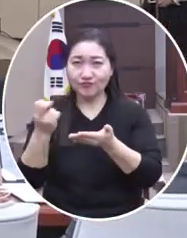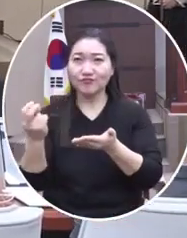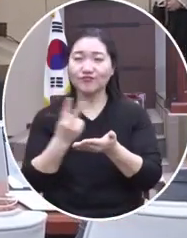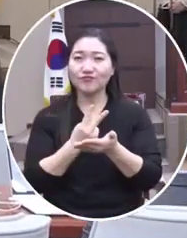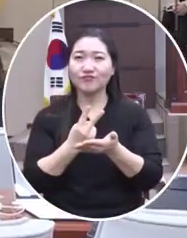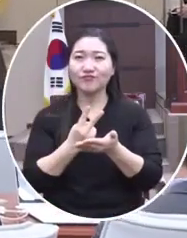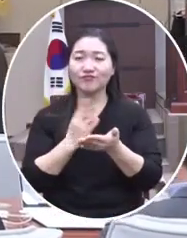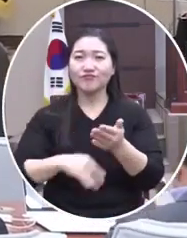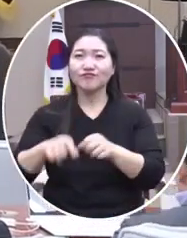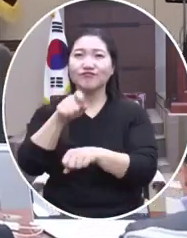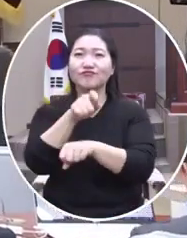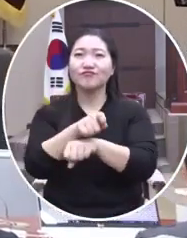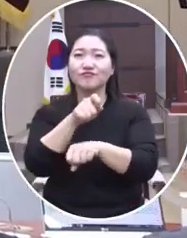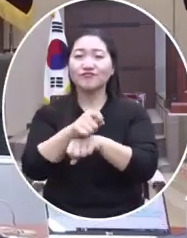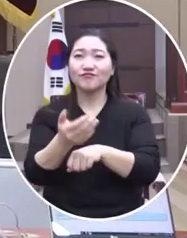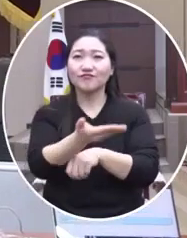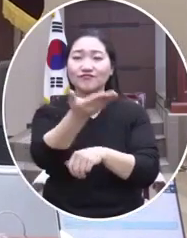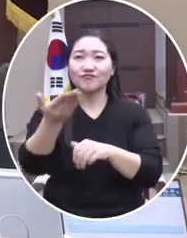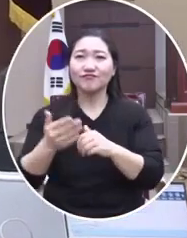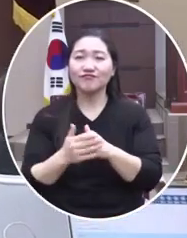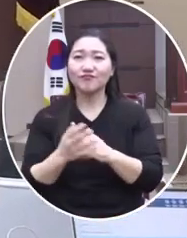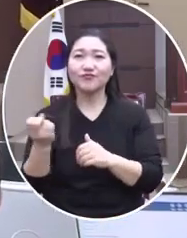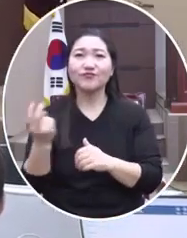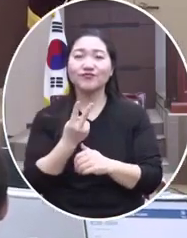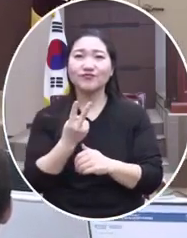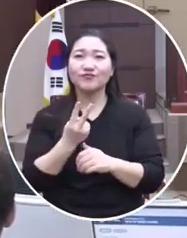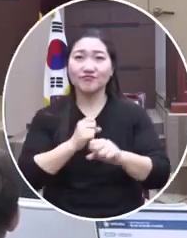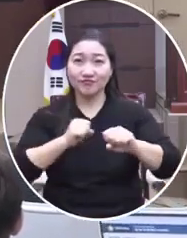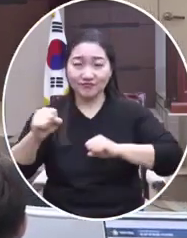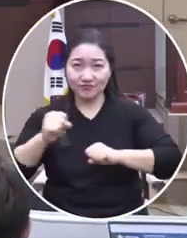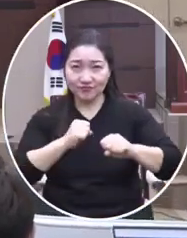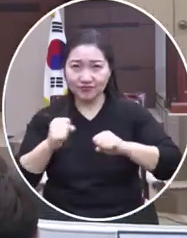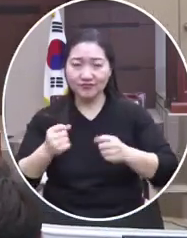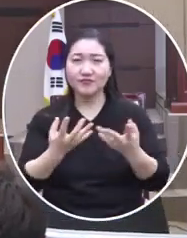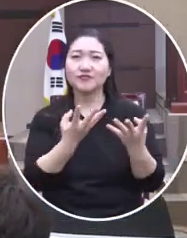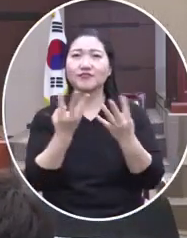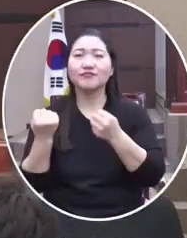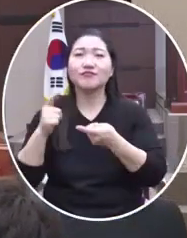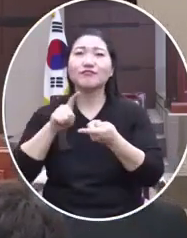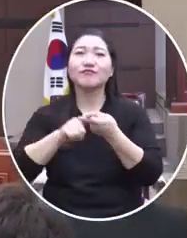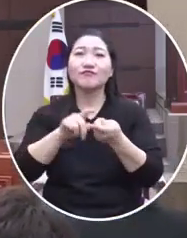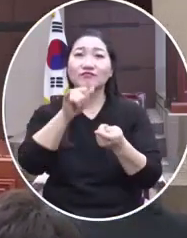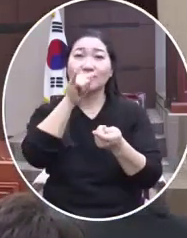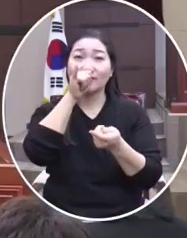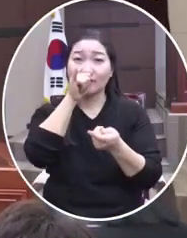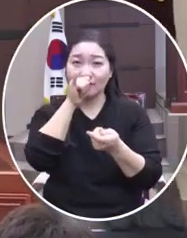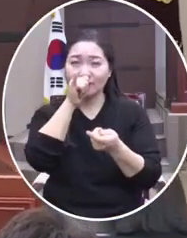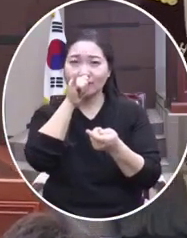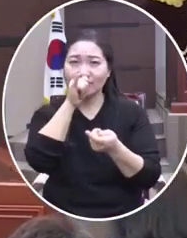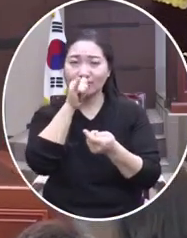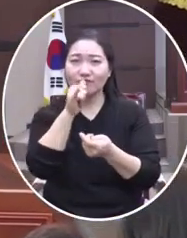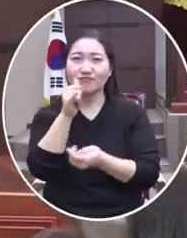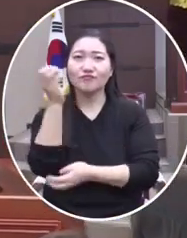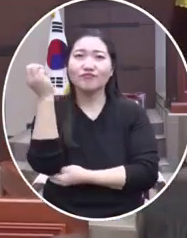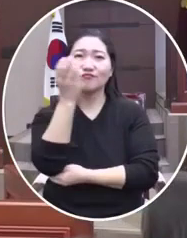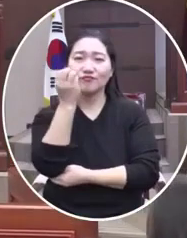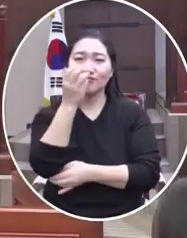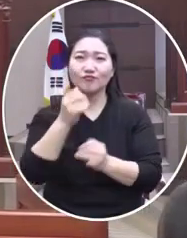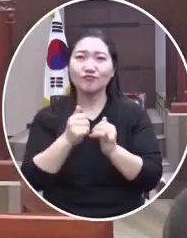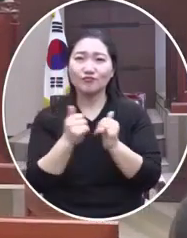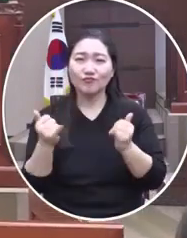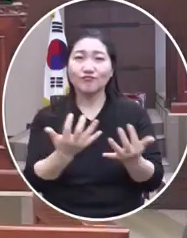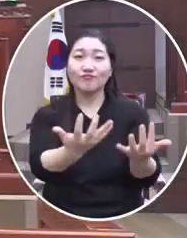비롯한 집행부 국무원 여러분 또한 의정 활동에 많은 관심을 가져 주시는 언론인과